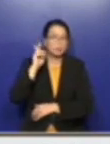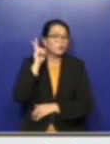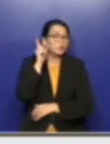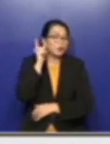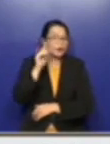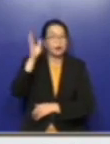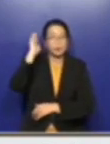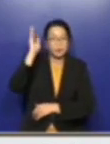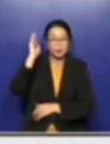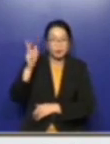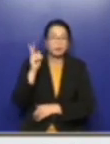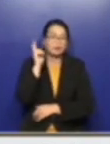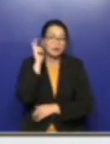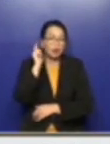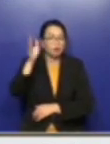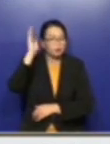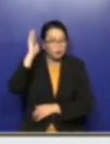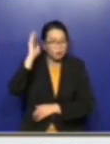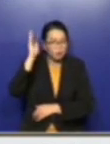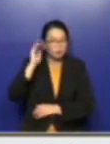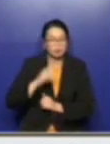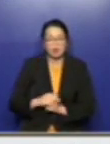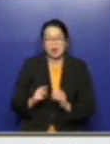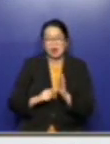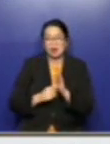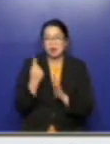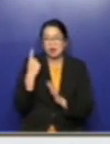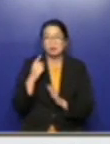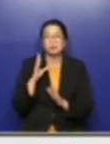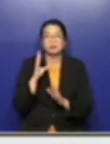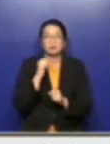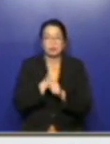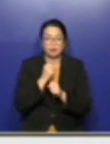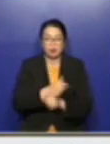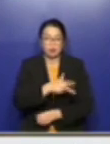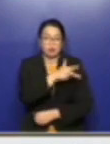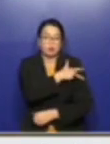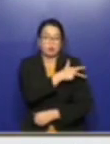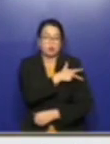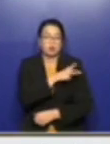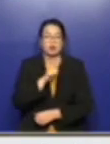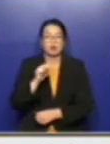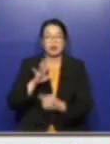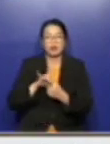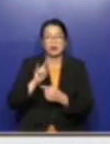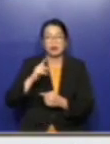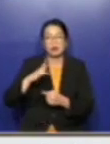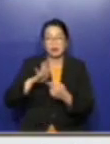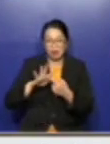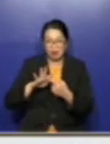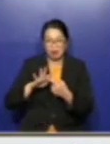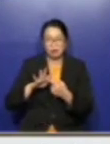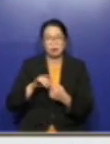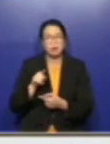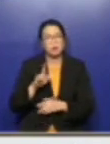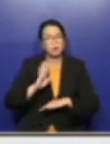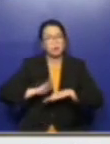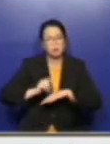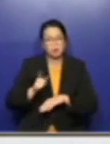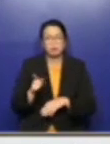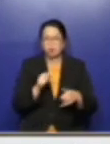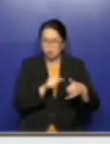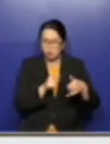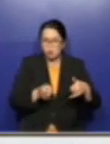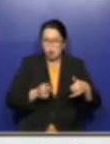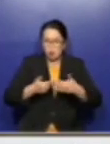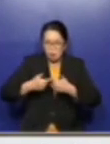ะครับทำงานมาพร้อมๆผมยกตัวอย่างครับพูดแล้วไม่เสียหายครับดร.ณัฐฐาโกมลวาทินอย่างเงี้ยต้องเอาไว้ครับ